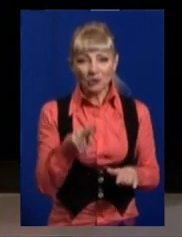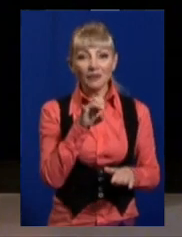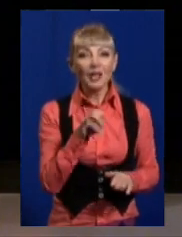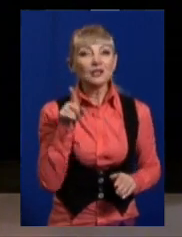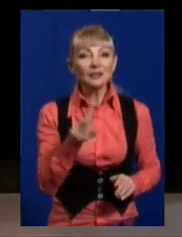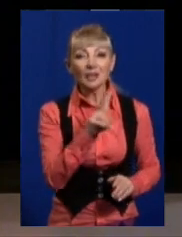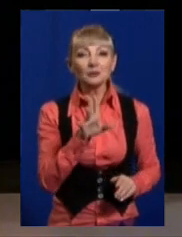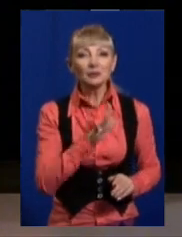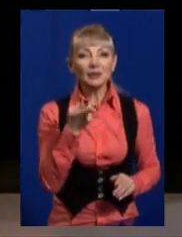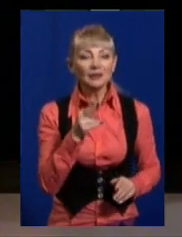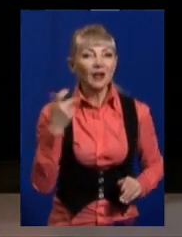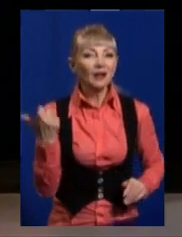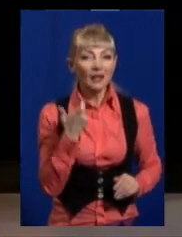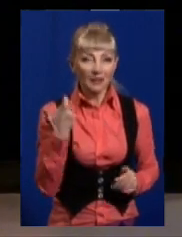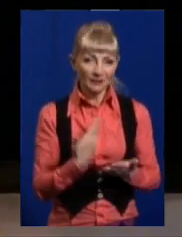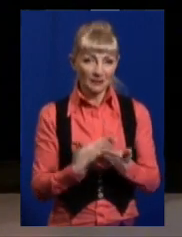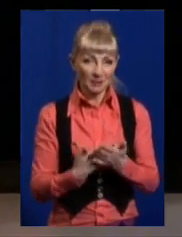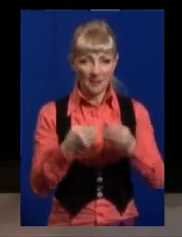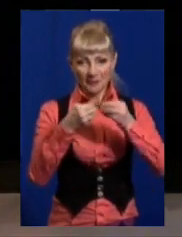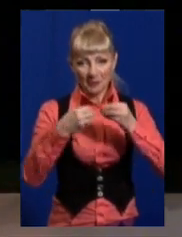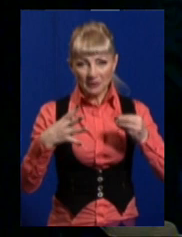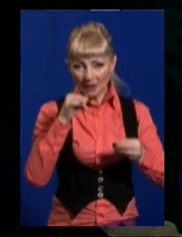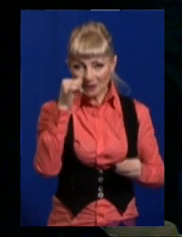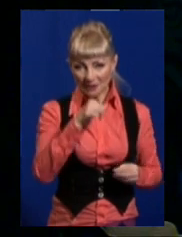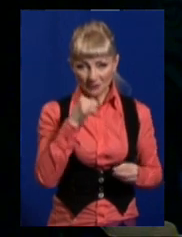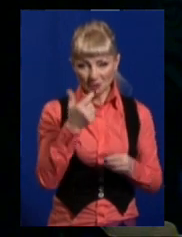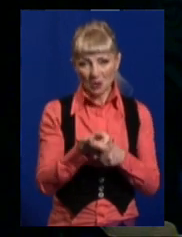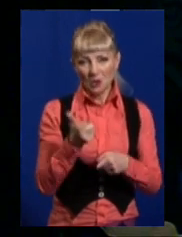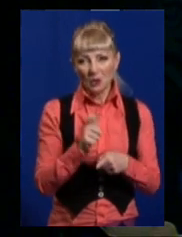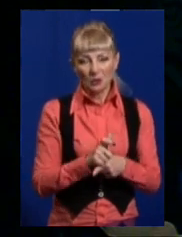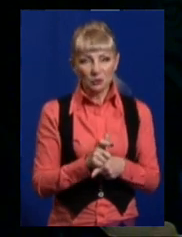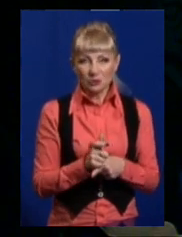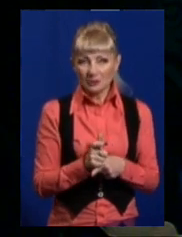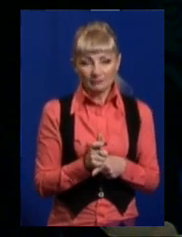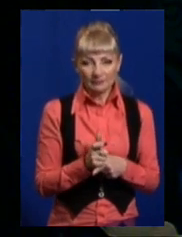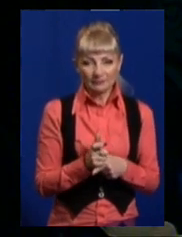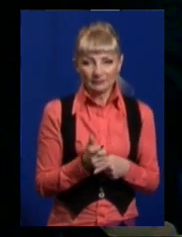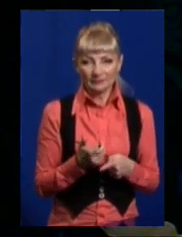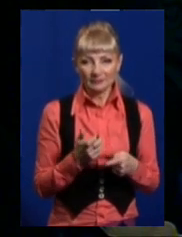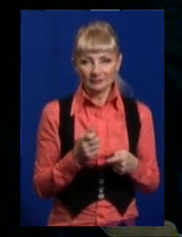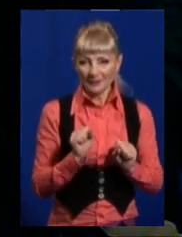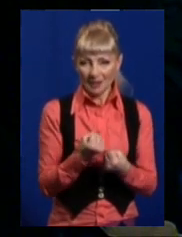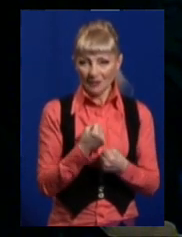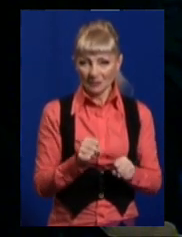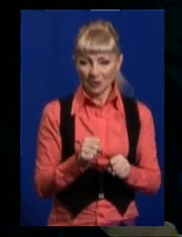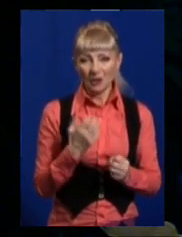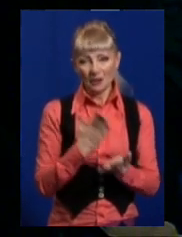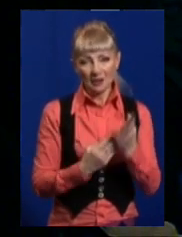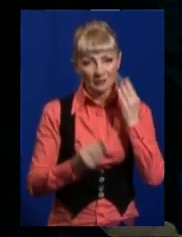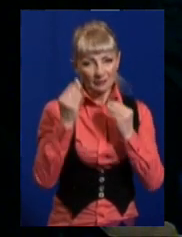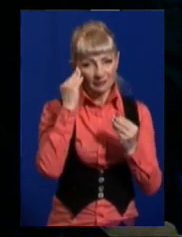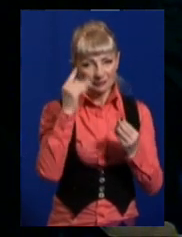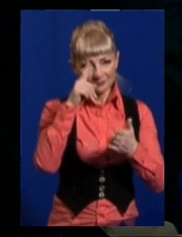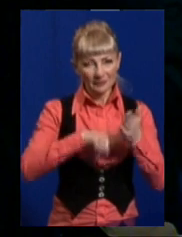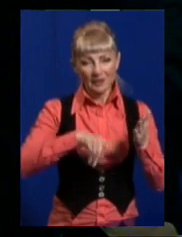для Харкова, наприклад, 15-го року, доволі контроверсійними. Я маю на увазі це і визнання там